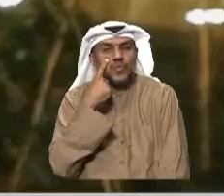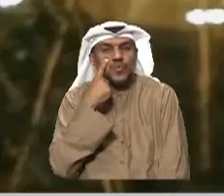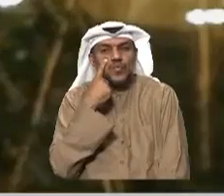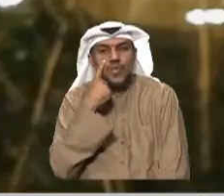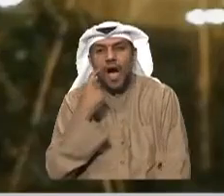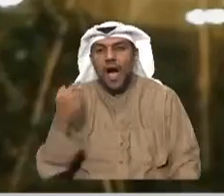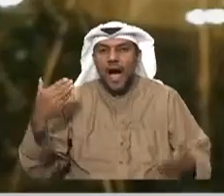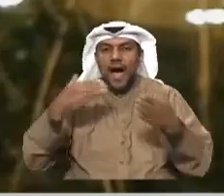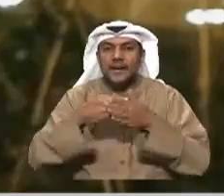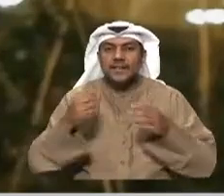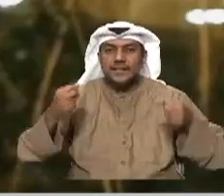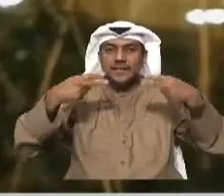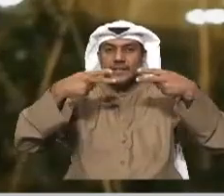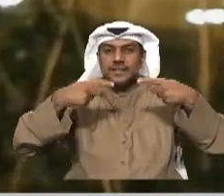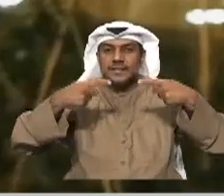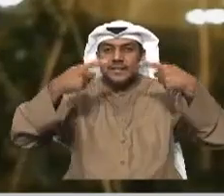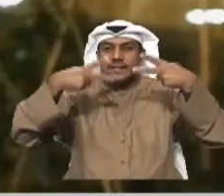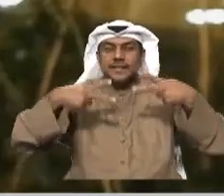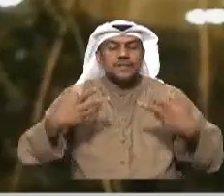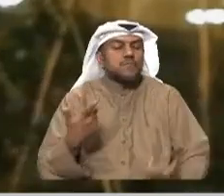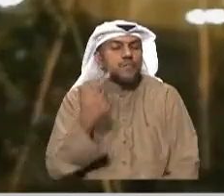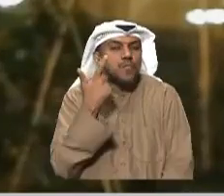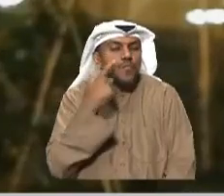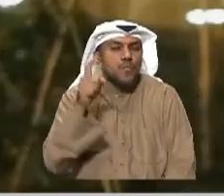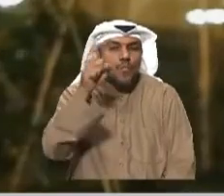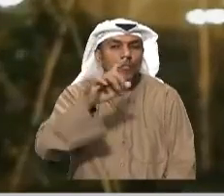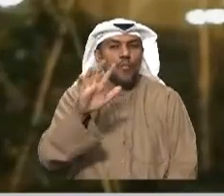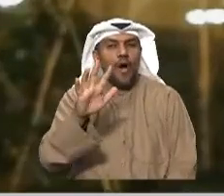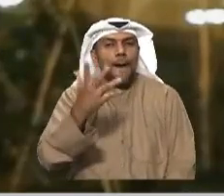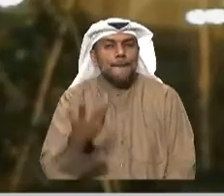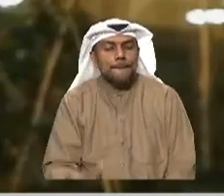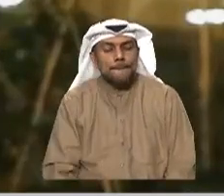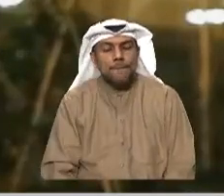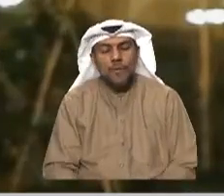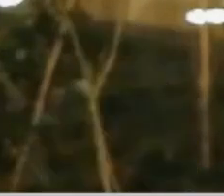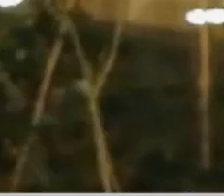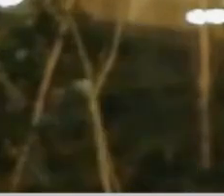المقبلة. من ملعب الميناء في البصرة عاصم الحمداني، تلفزيون دولة الكويت.